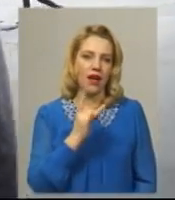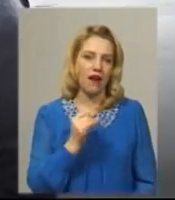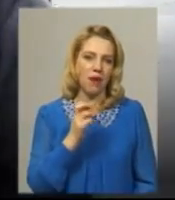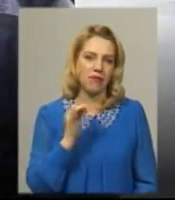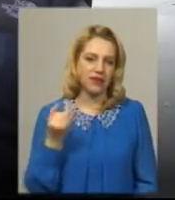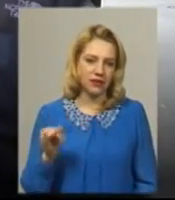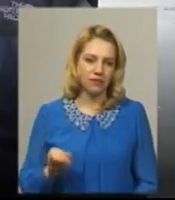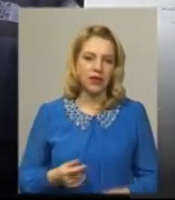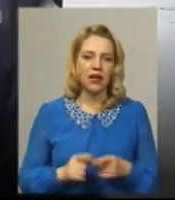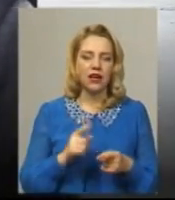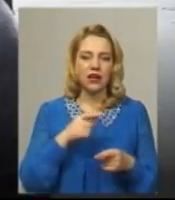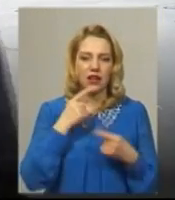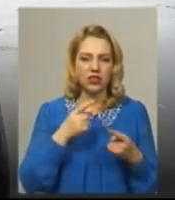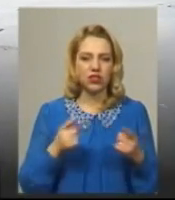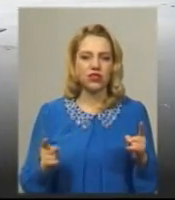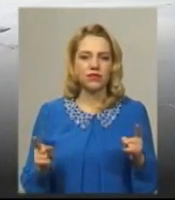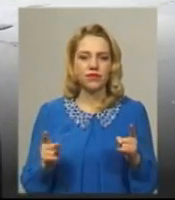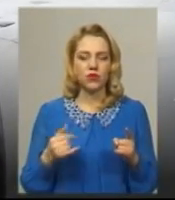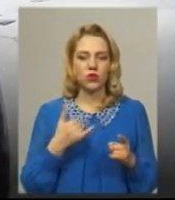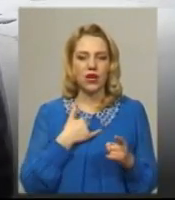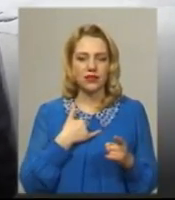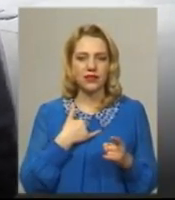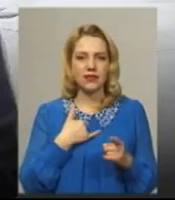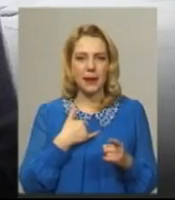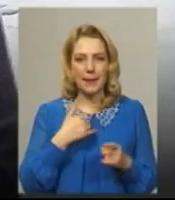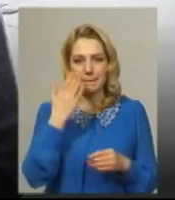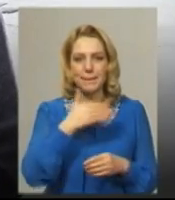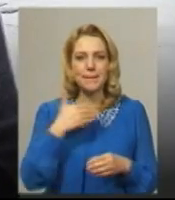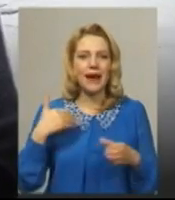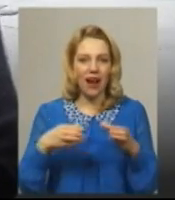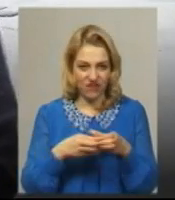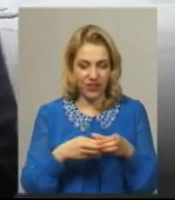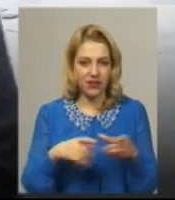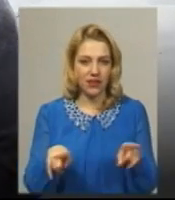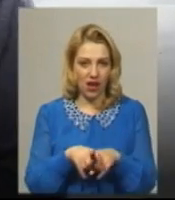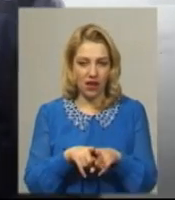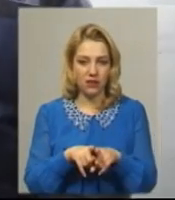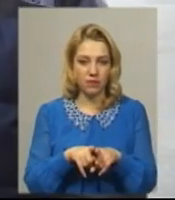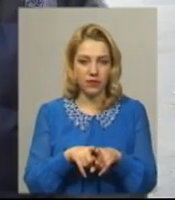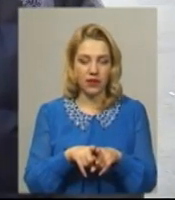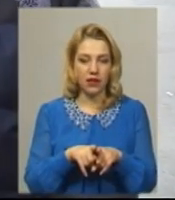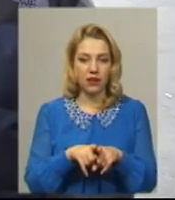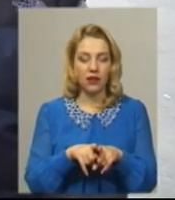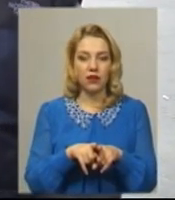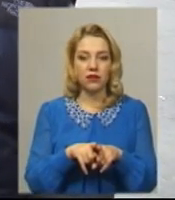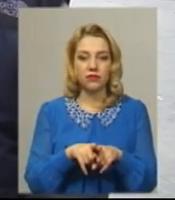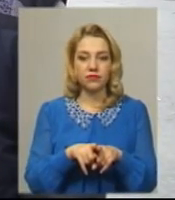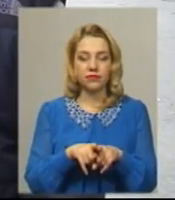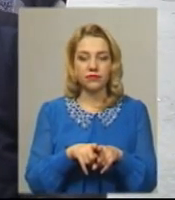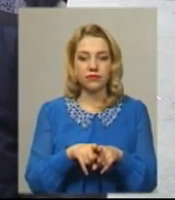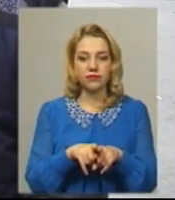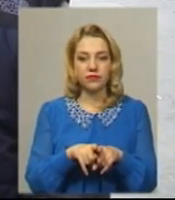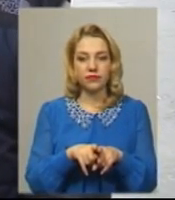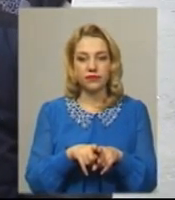парафії вже зроблено таке оголошення через